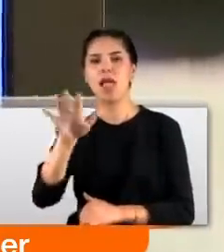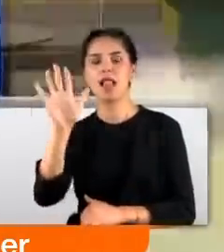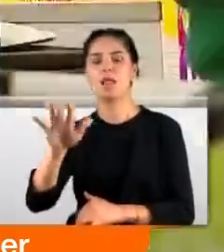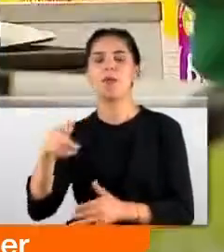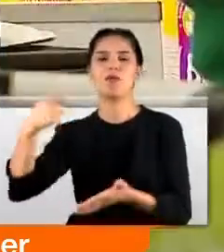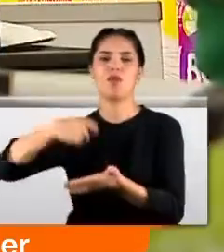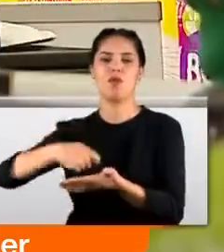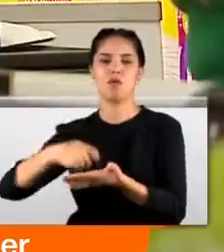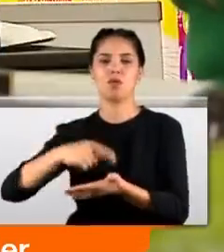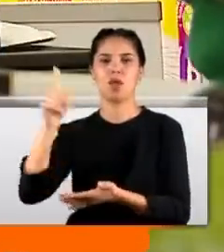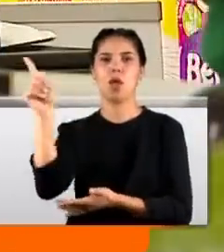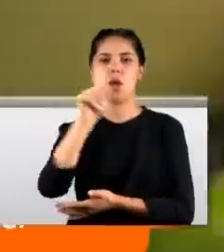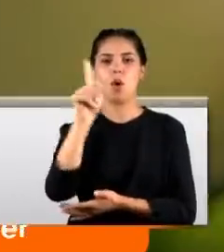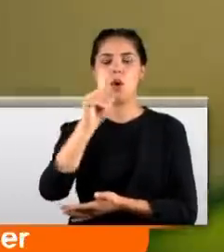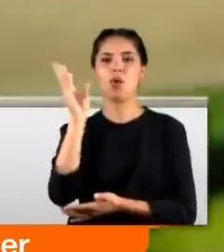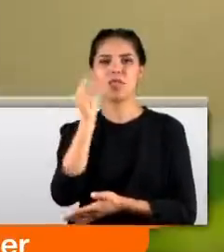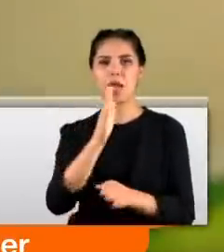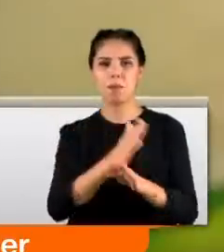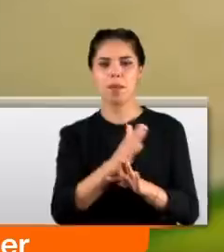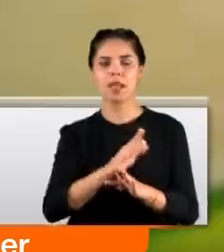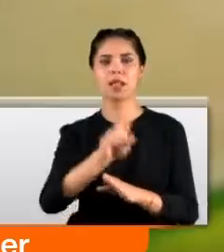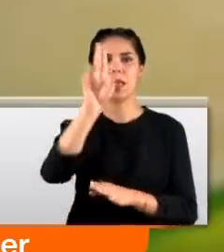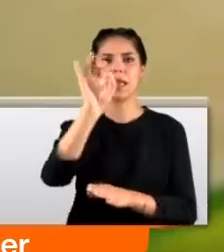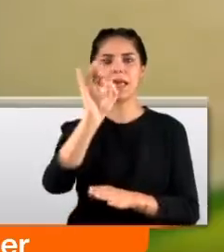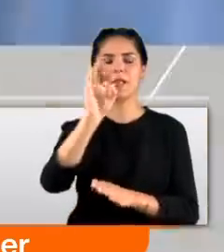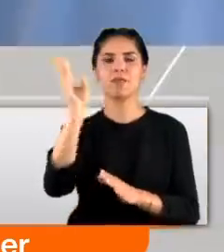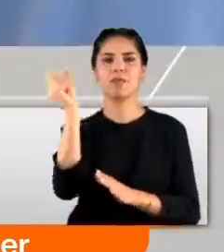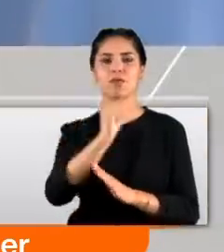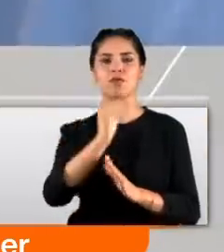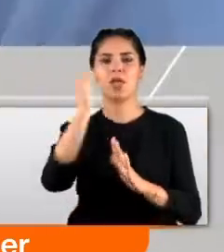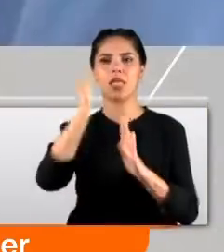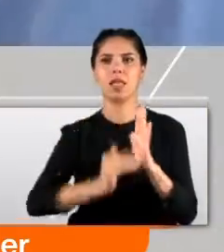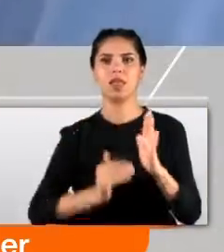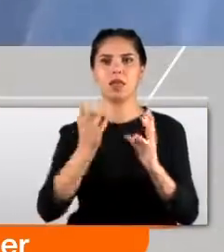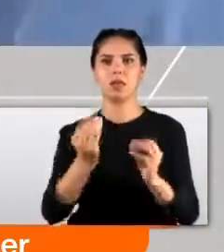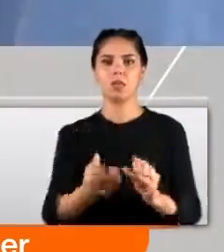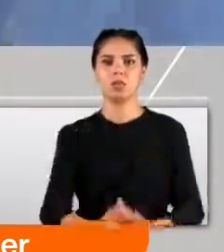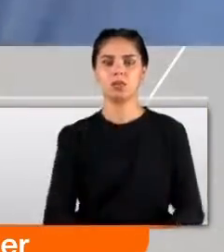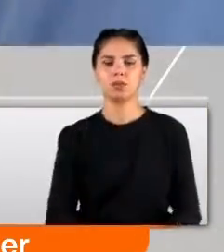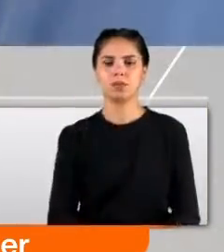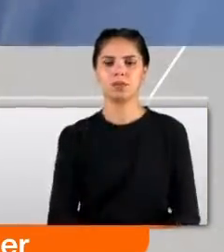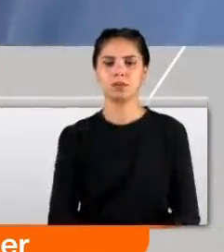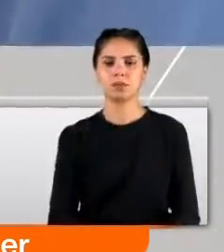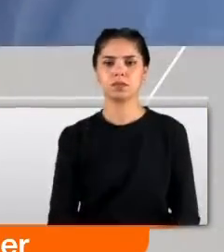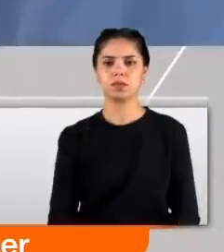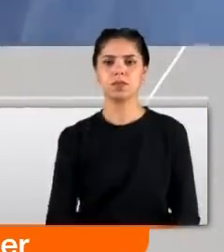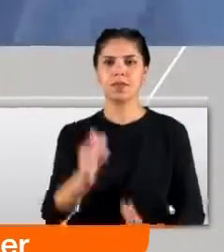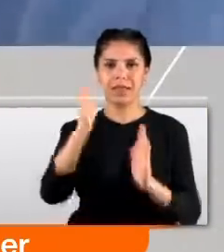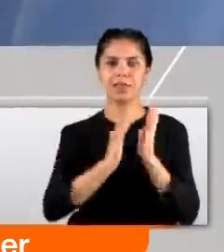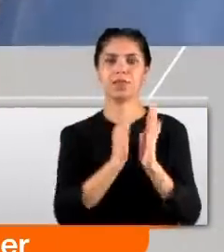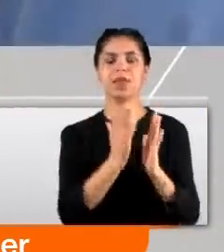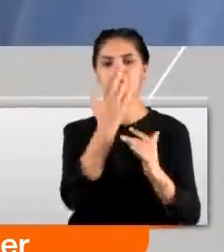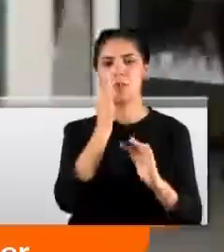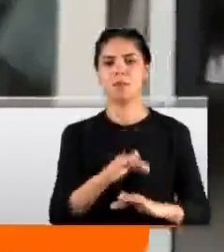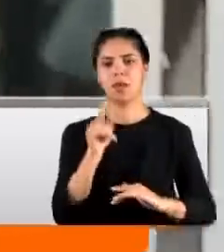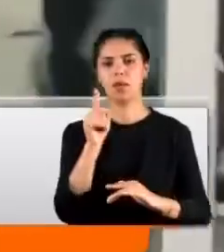lira ödedi. Yani 10 kalem ürünü 70 lira daha ucuza aldı. İndirimden memnunuz. Bunun devamını bekliyoruz tabii ki. Yani